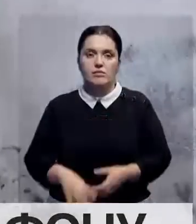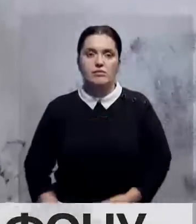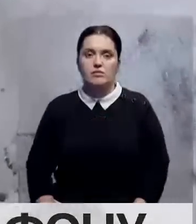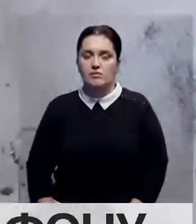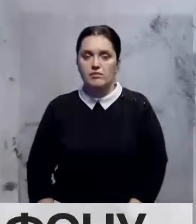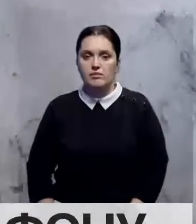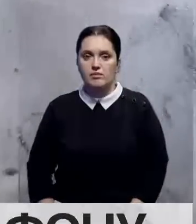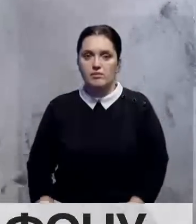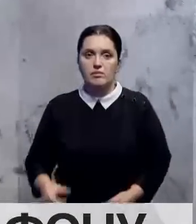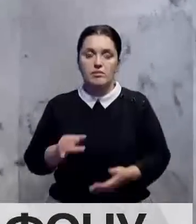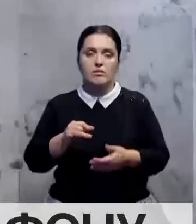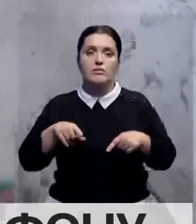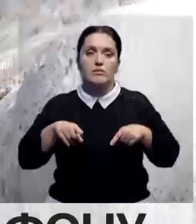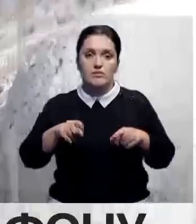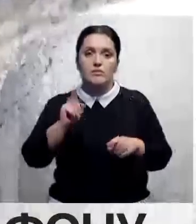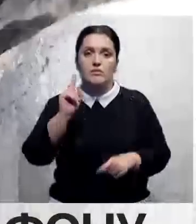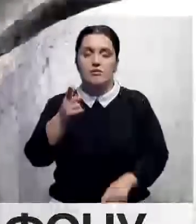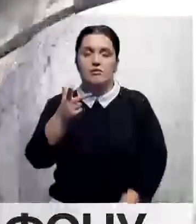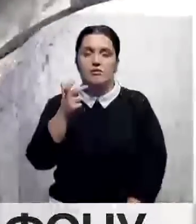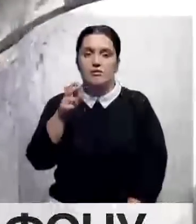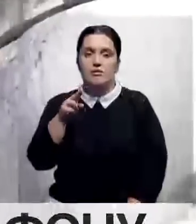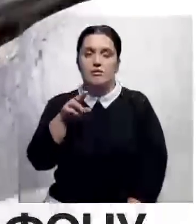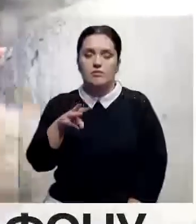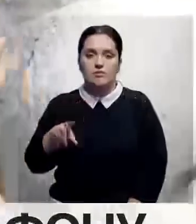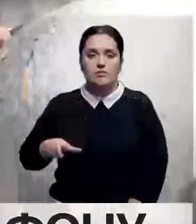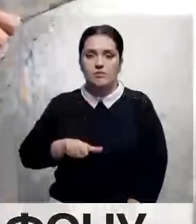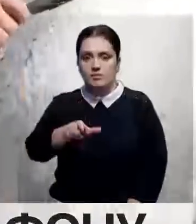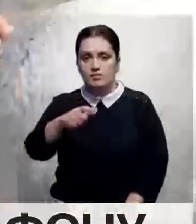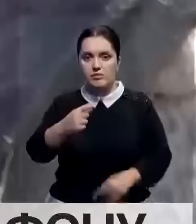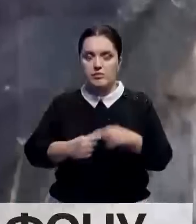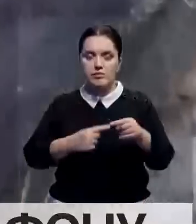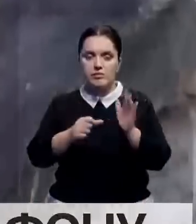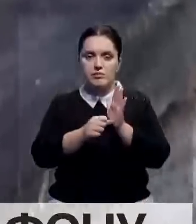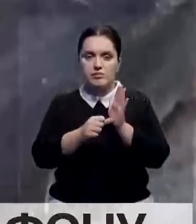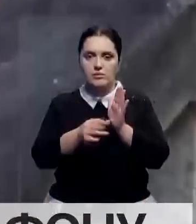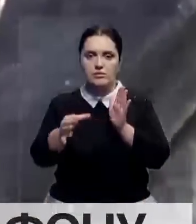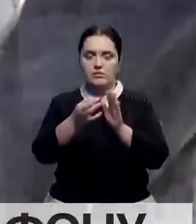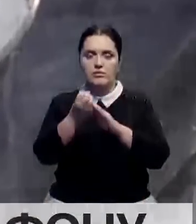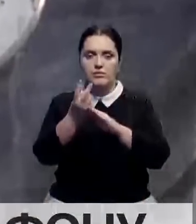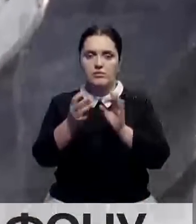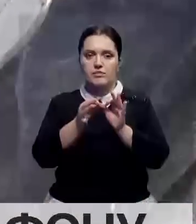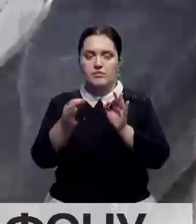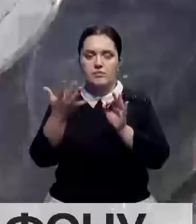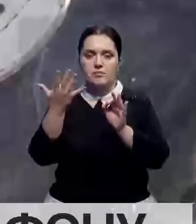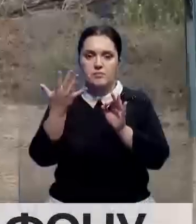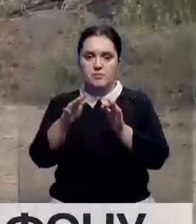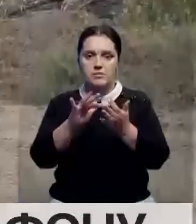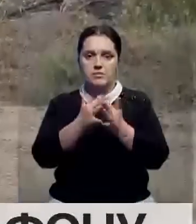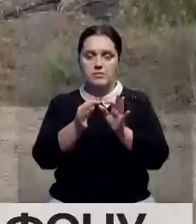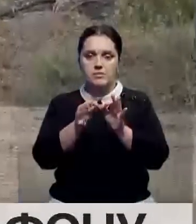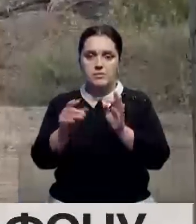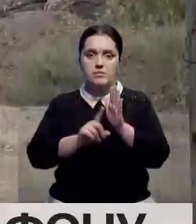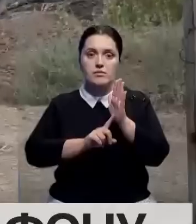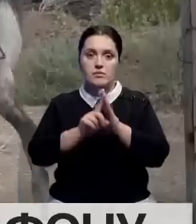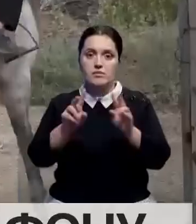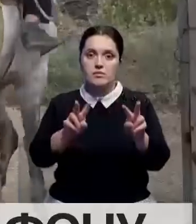скакунов. Продолжительность забега 1300 километров. Маршрут пройдет через 6 областей, 12 районов и 50 населенных пунктов. Стартует он из